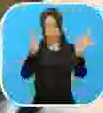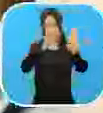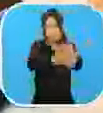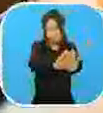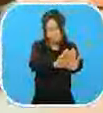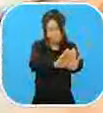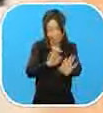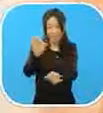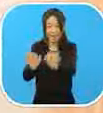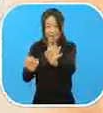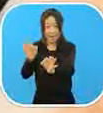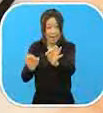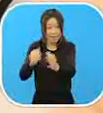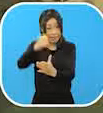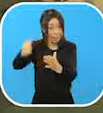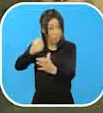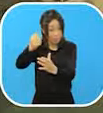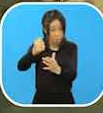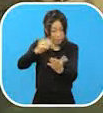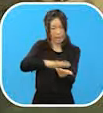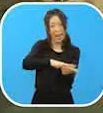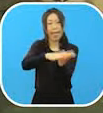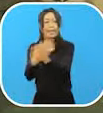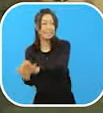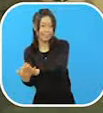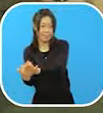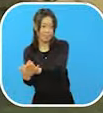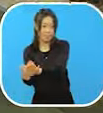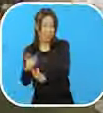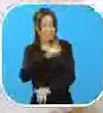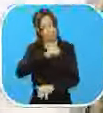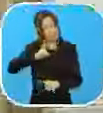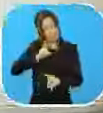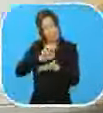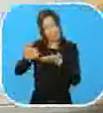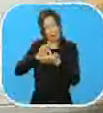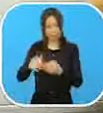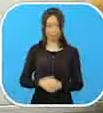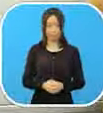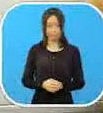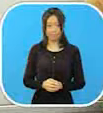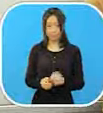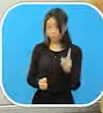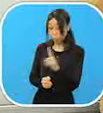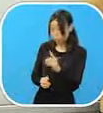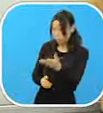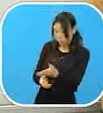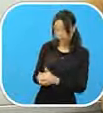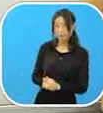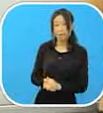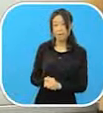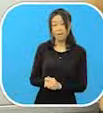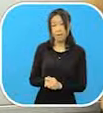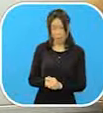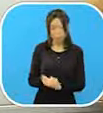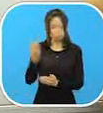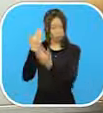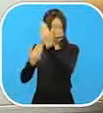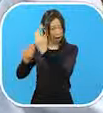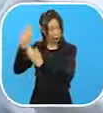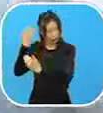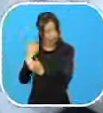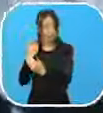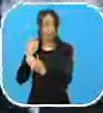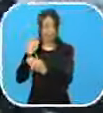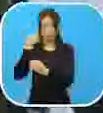豆に変身させます。まず1日ぐらいかかりますけどね。大島さん、いかがでしたでしょうか？ はい、古くから伝わる